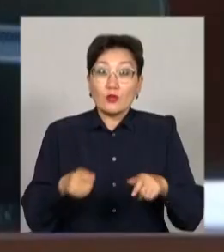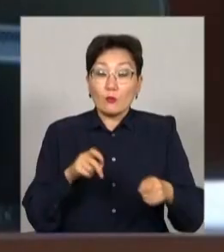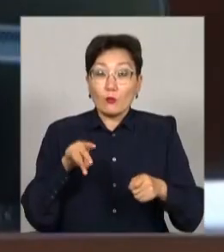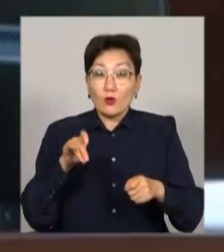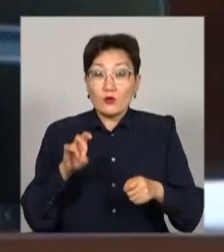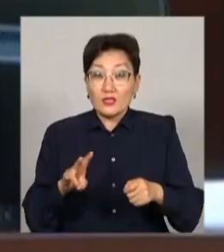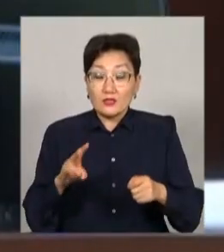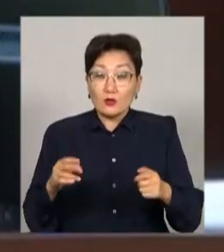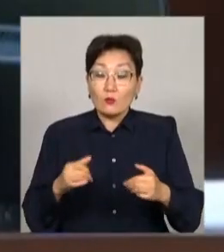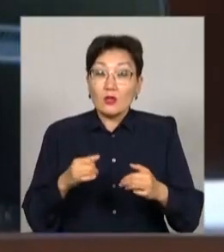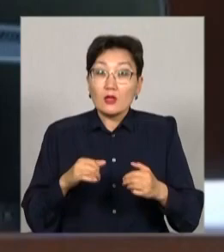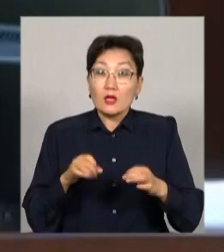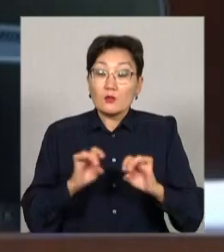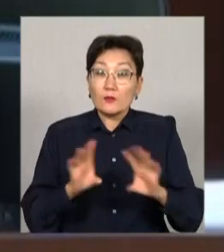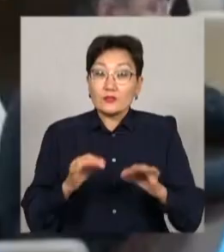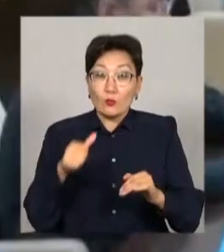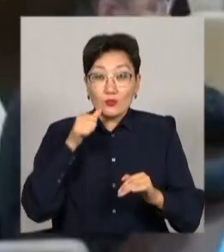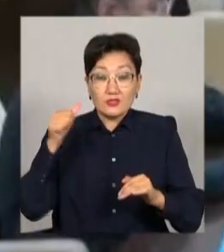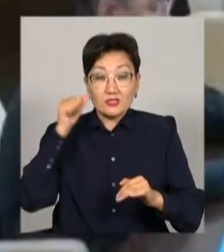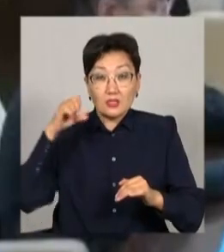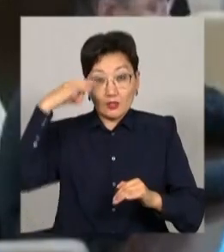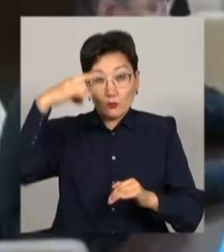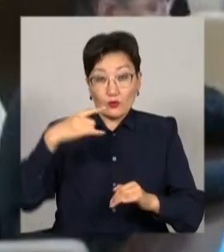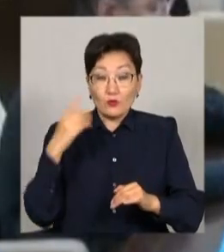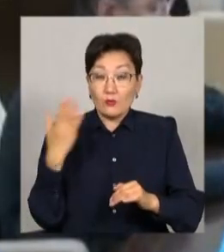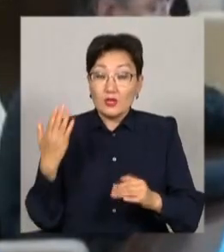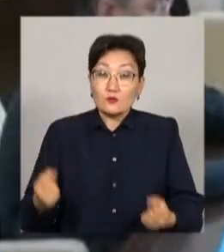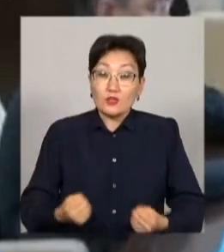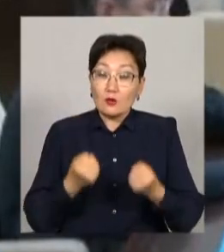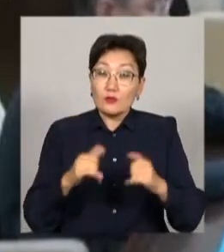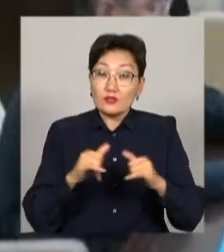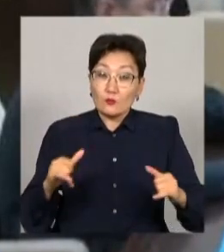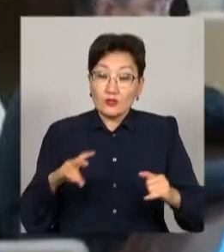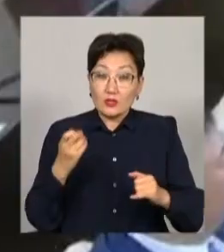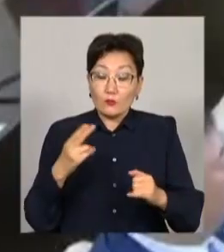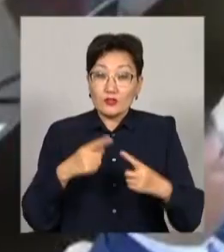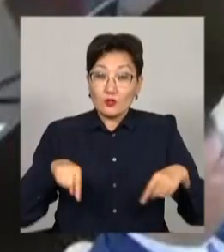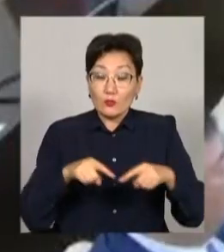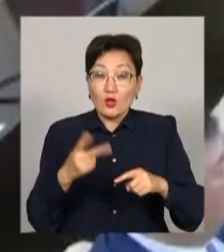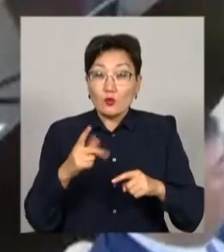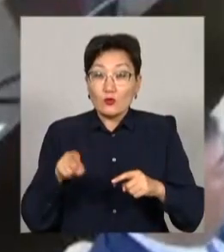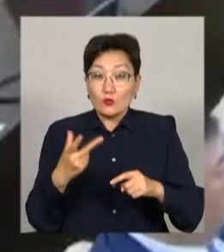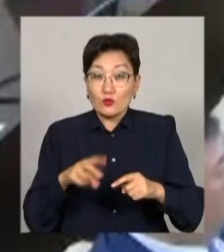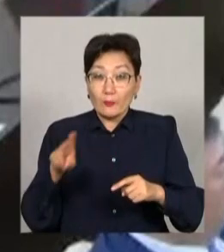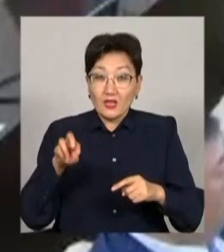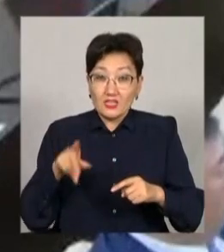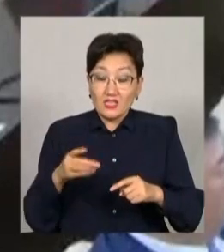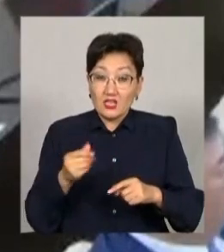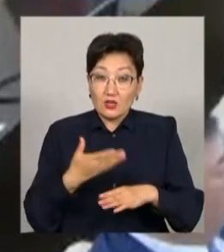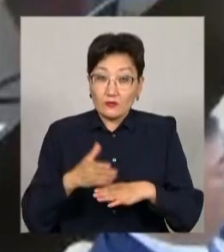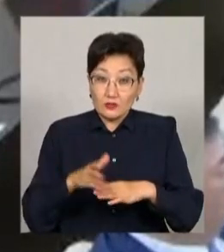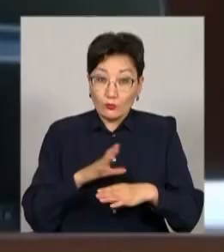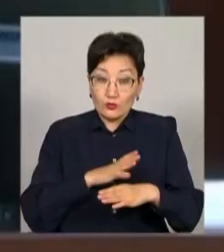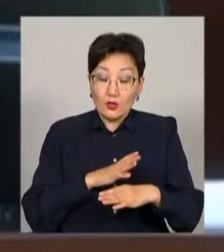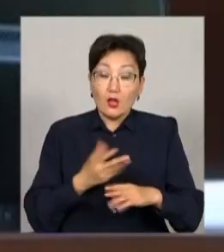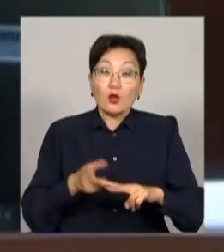Мәулен Әшімбаев көтерді. Мәселен, өткен жылы отандық фильмдерді қолдау мен дамытуға ұлттық қордан 3,3 миллиард теңге аударылған еді.